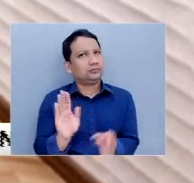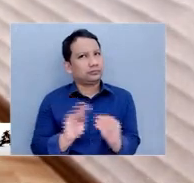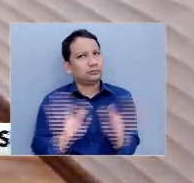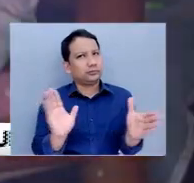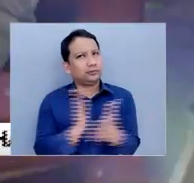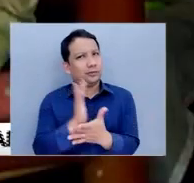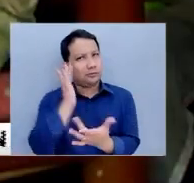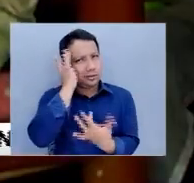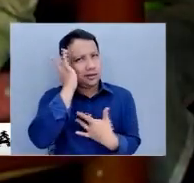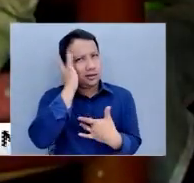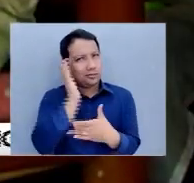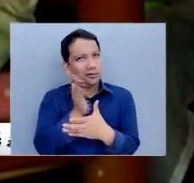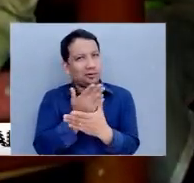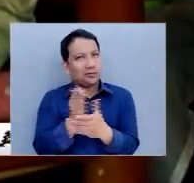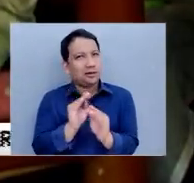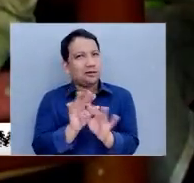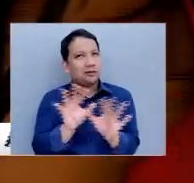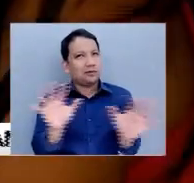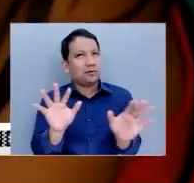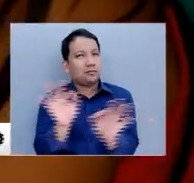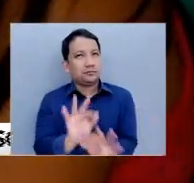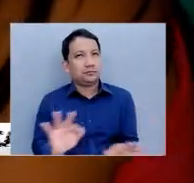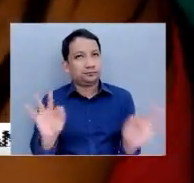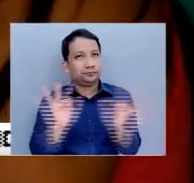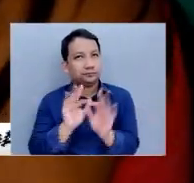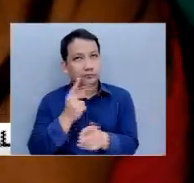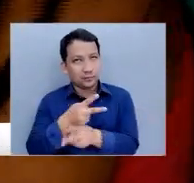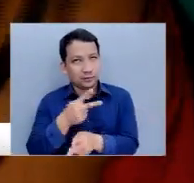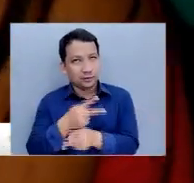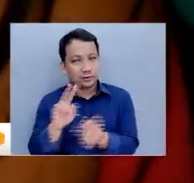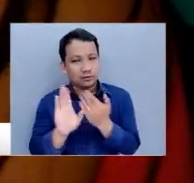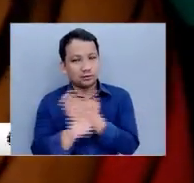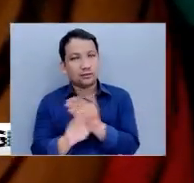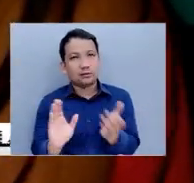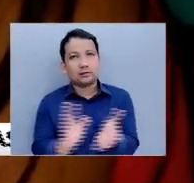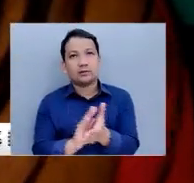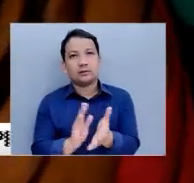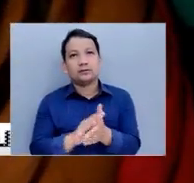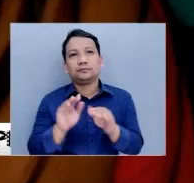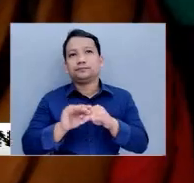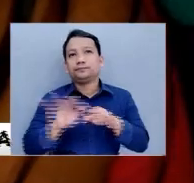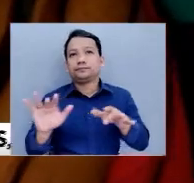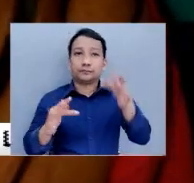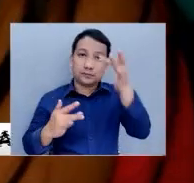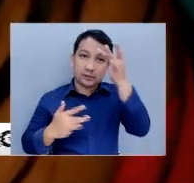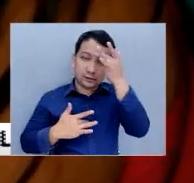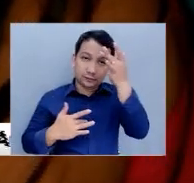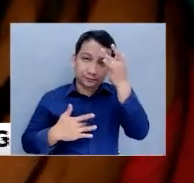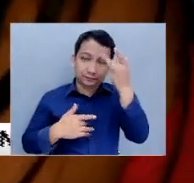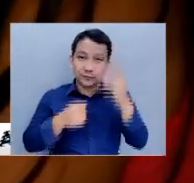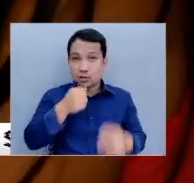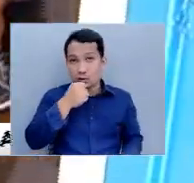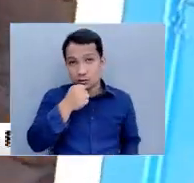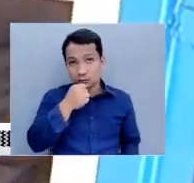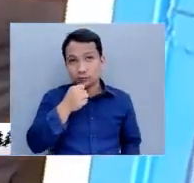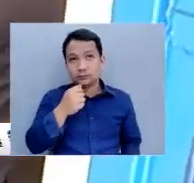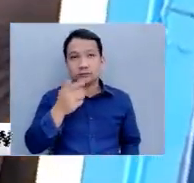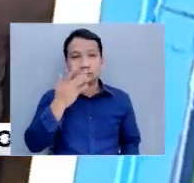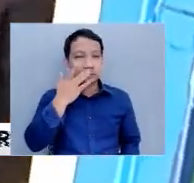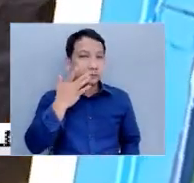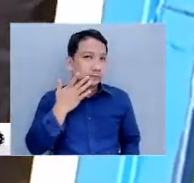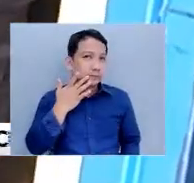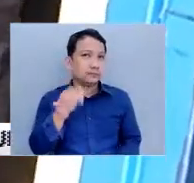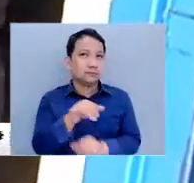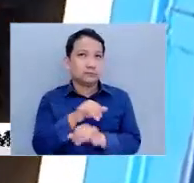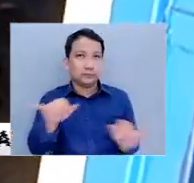mga sakit. Ilan sa mga dapat bantayan kapag back to school na ang hawaan ng sakit tulad ng ubo at ang sipon. Bukod kasi